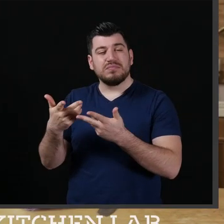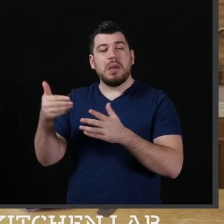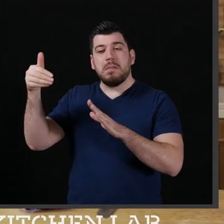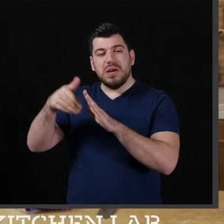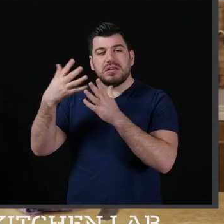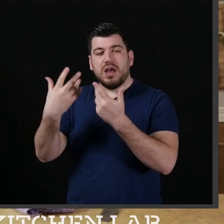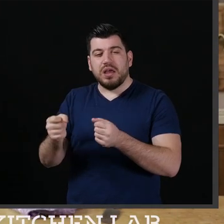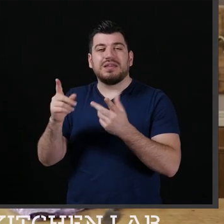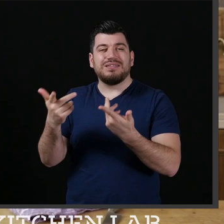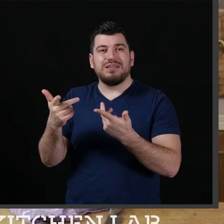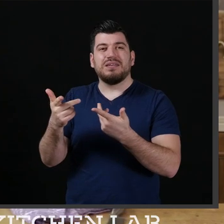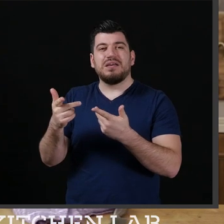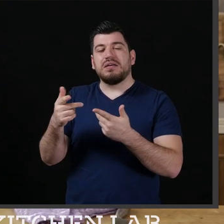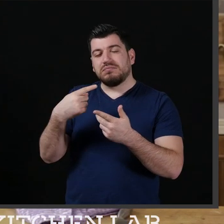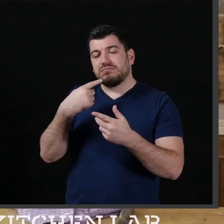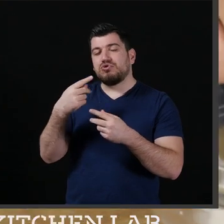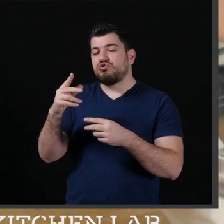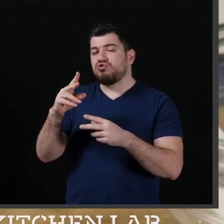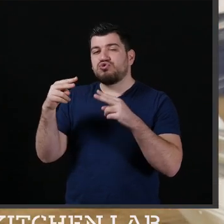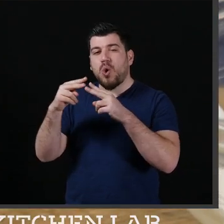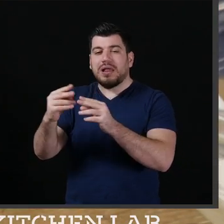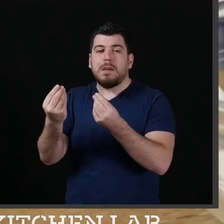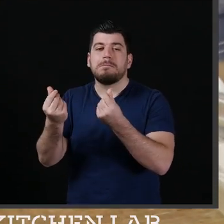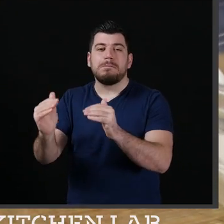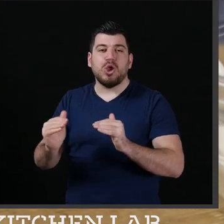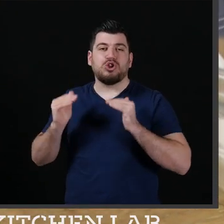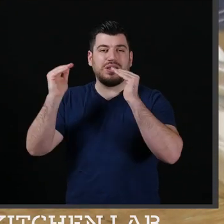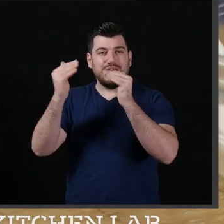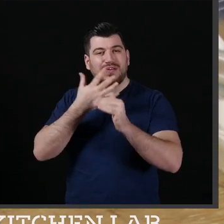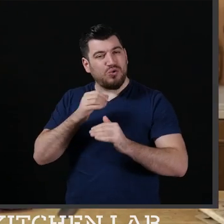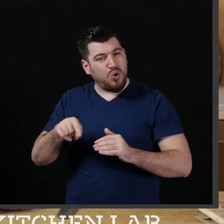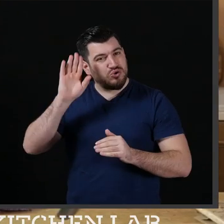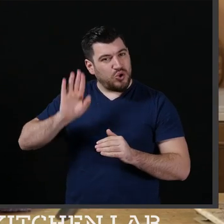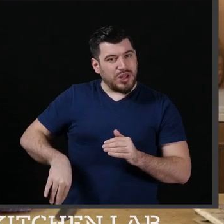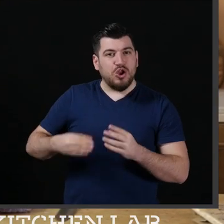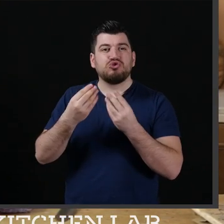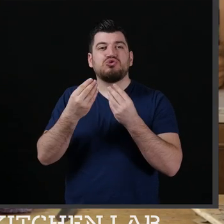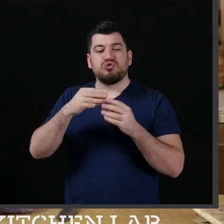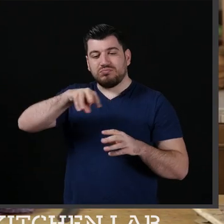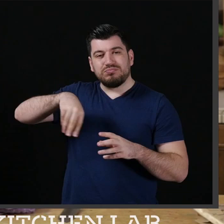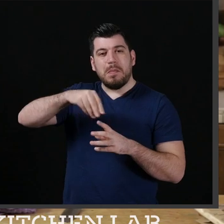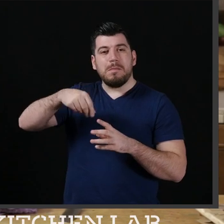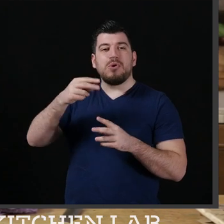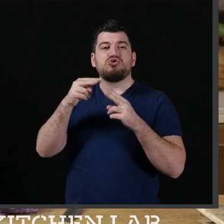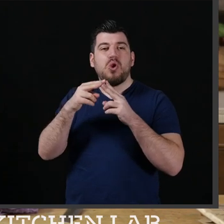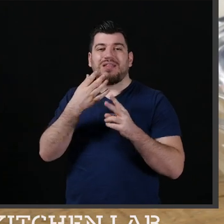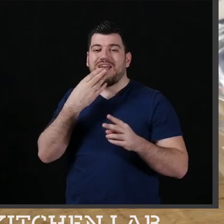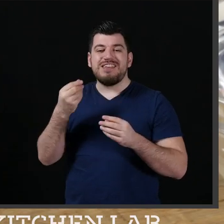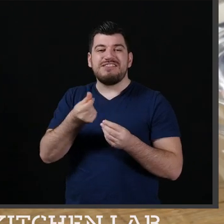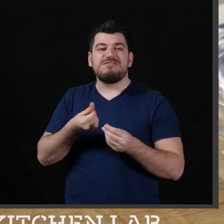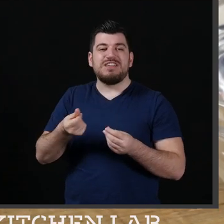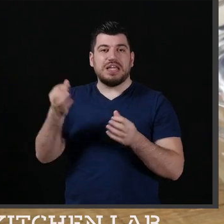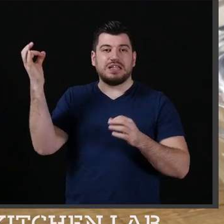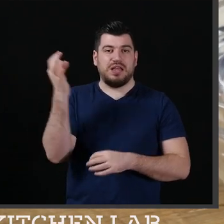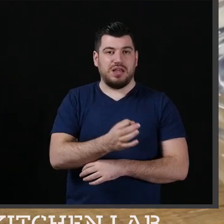κακάο, γι' αυτό το λόγο και η σοκολάτα μας στο τέλος όταν τελειώνουμε έχει αυτή τη βελούδινη υφή. Και ακούω το θόρυβο. Όταν μια σοκολάτα κάνει